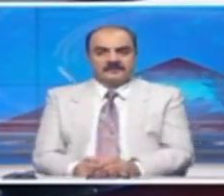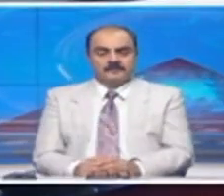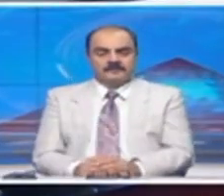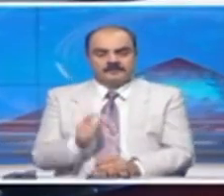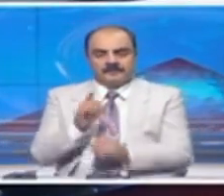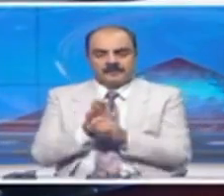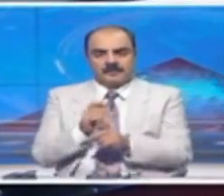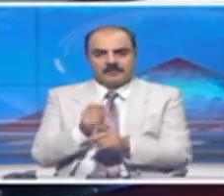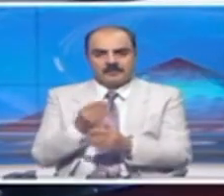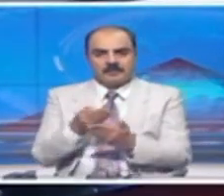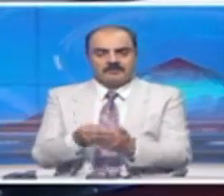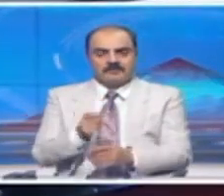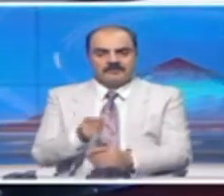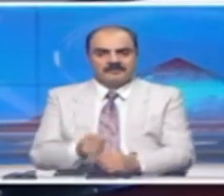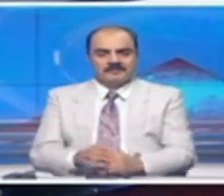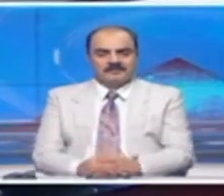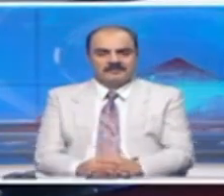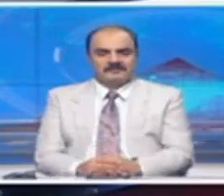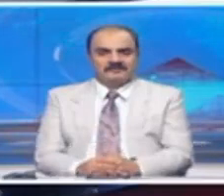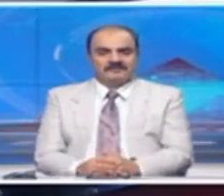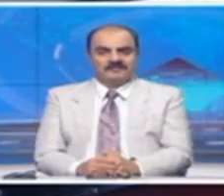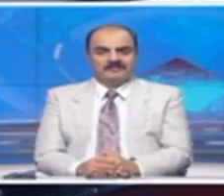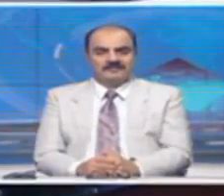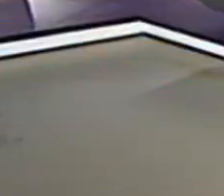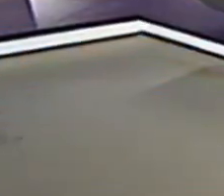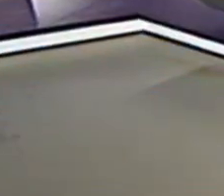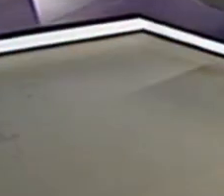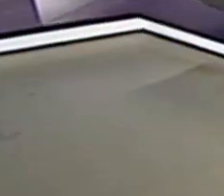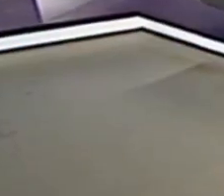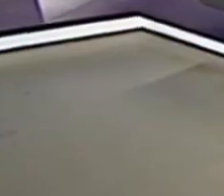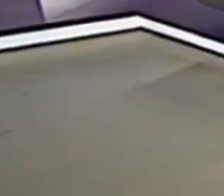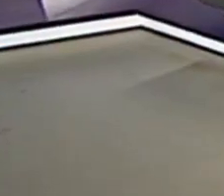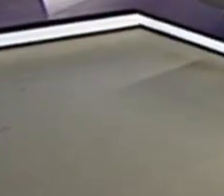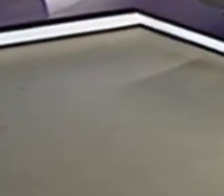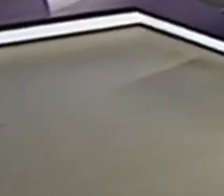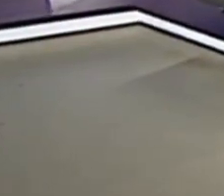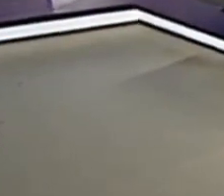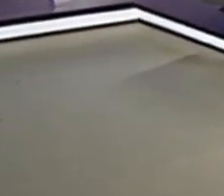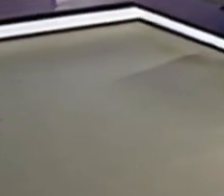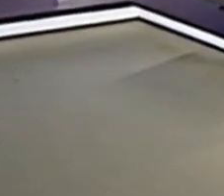شكرا لكم وإلى اللقاء. في أمان الله.